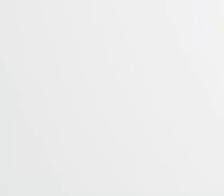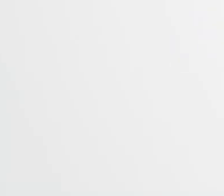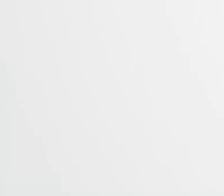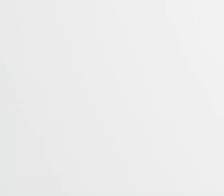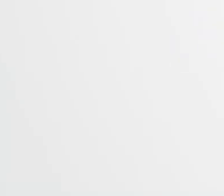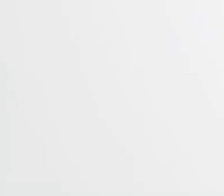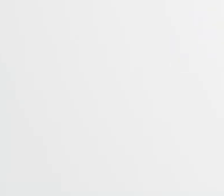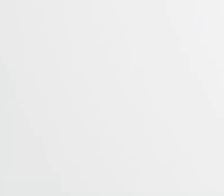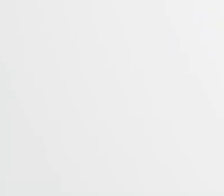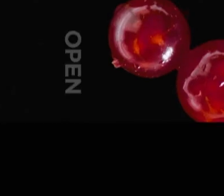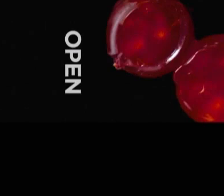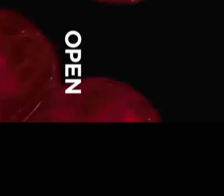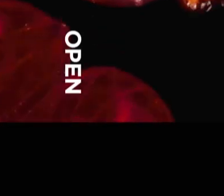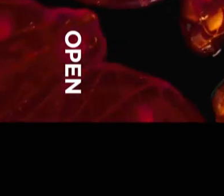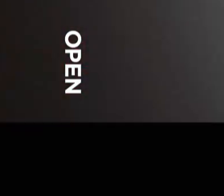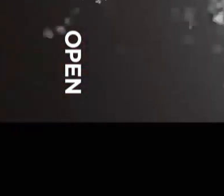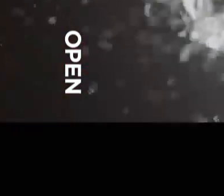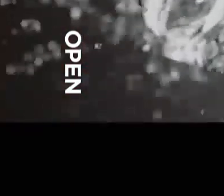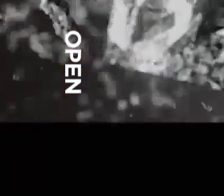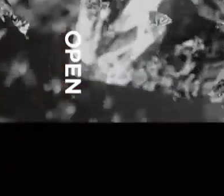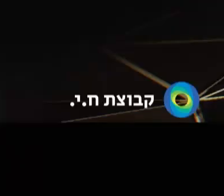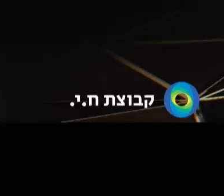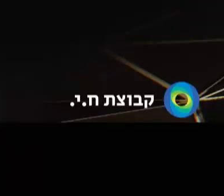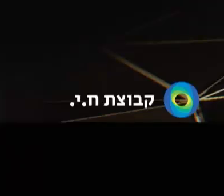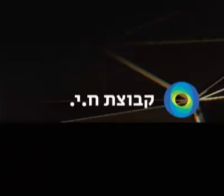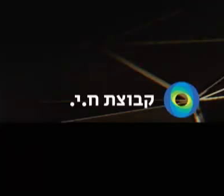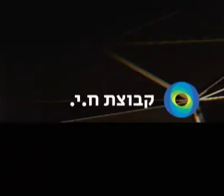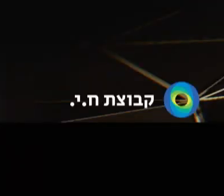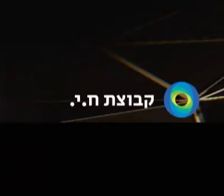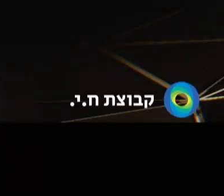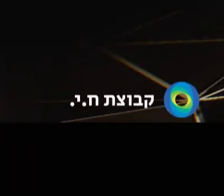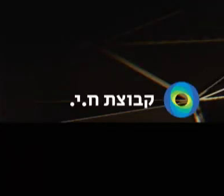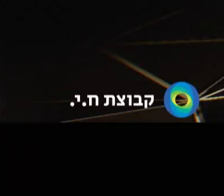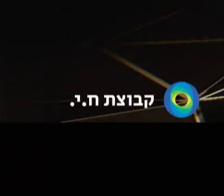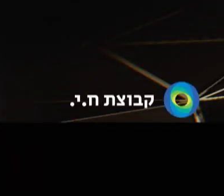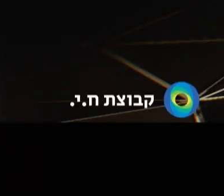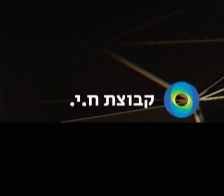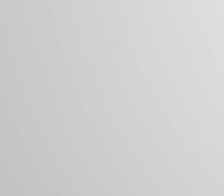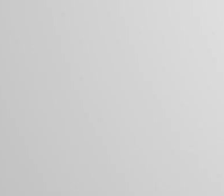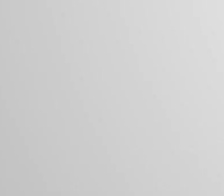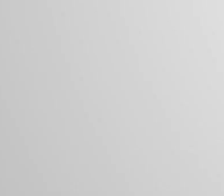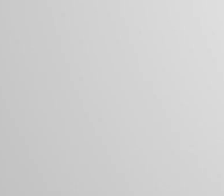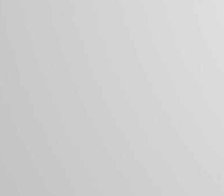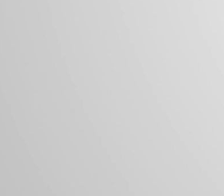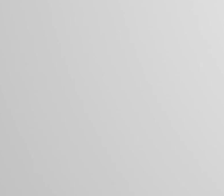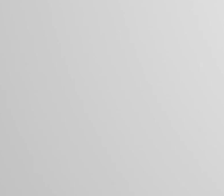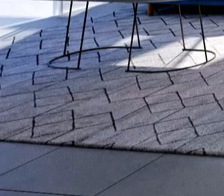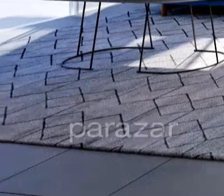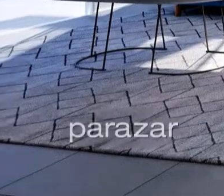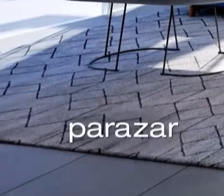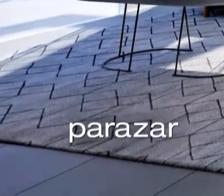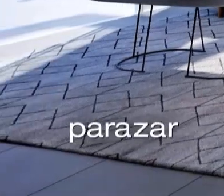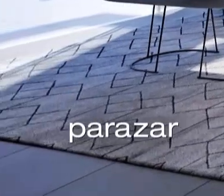התחזית בחסות טעם מדהים מתחיל במקרר מדהים. הייסנס, מדהים מבפנים ומבחוץ. משווק ברשת ביג